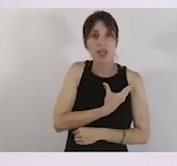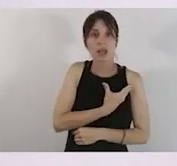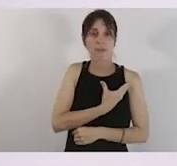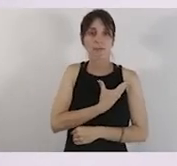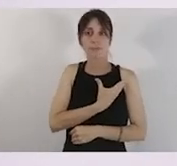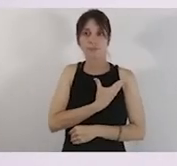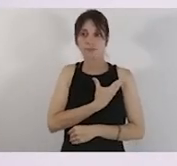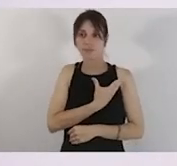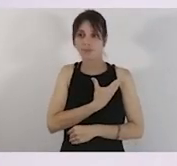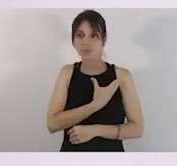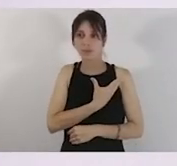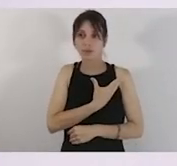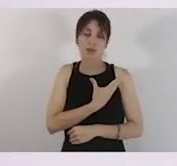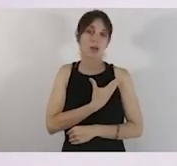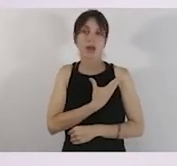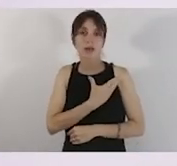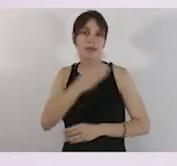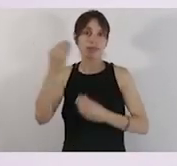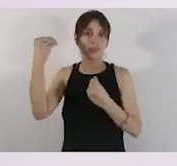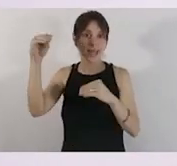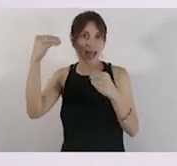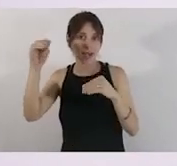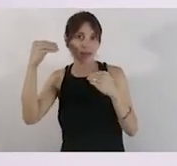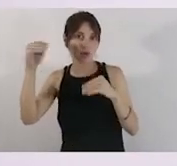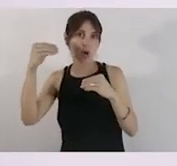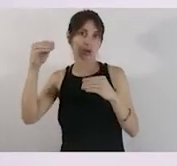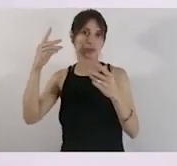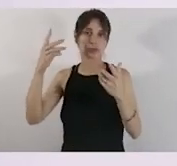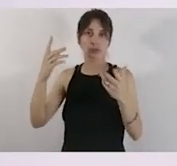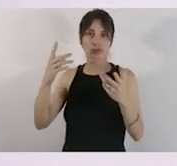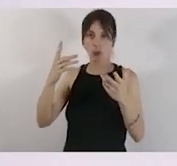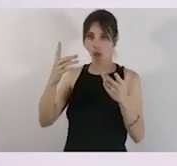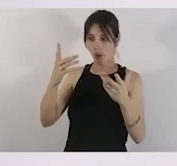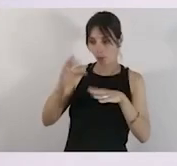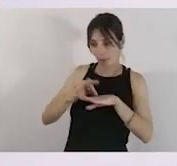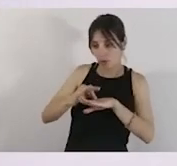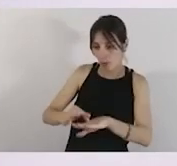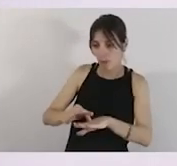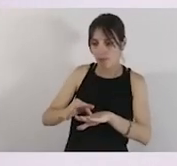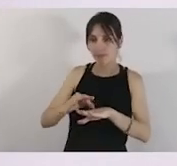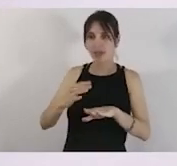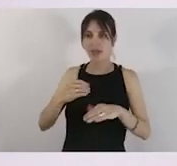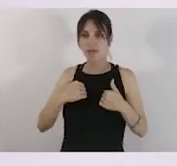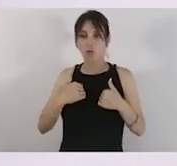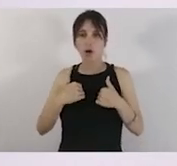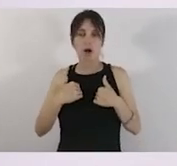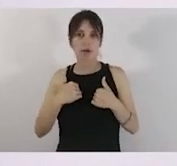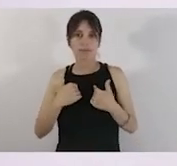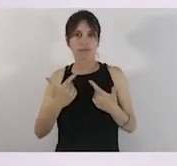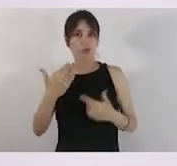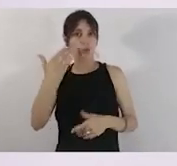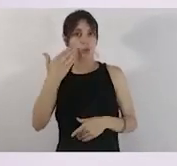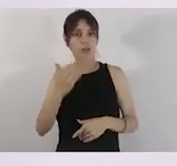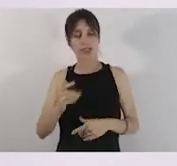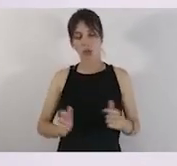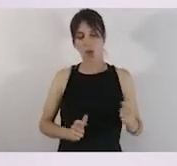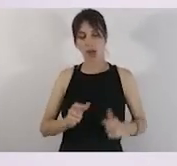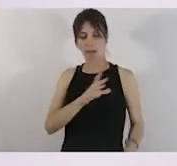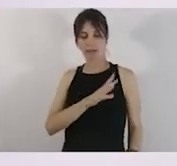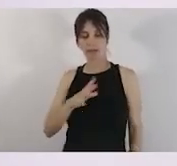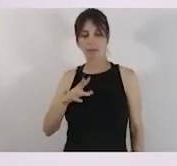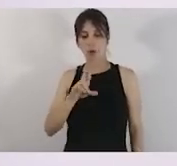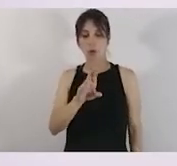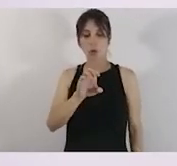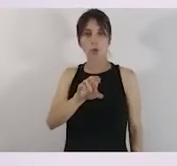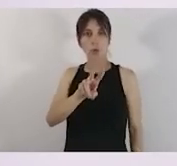d'actions de délinquance. voilà, je tenais, moi, ma collègue, Madame Rolbert,